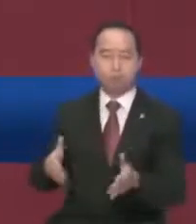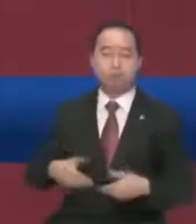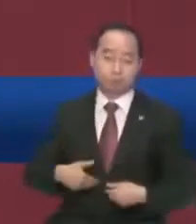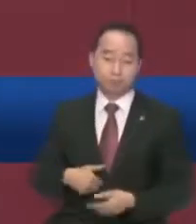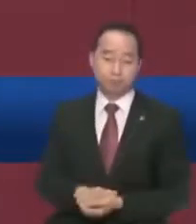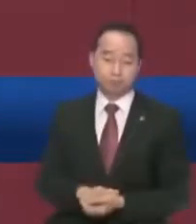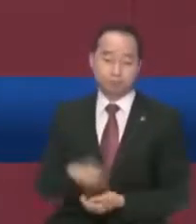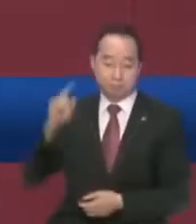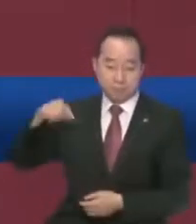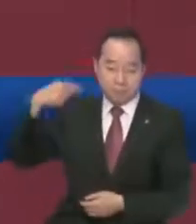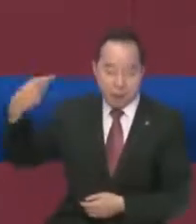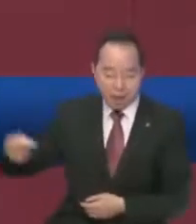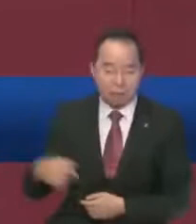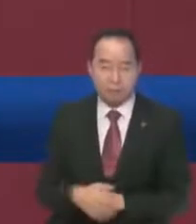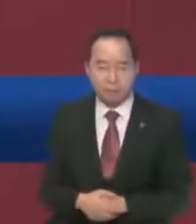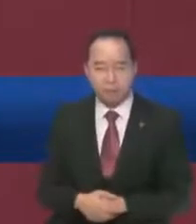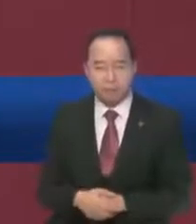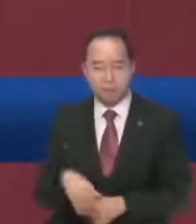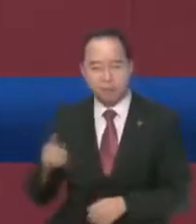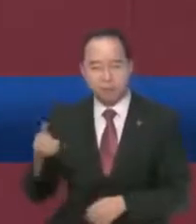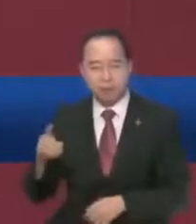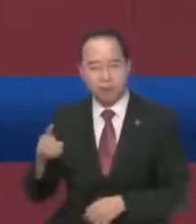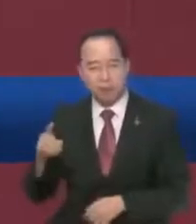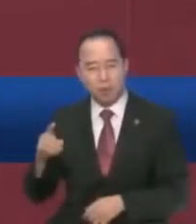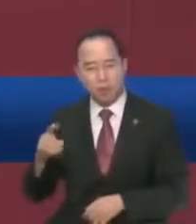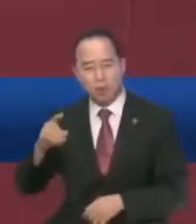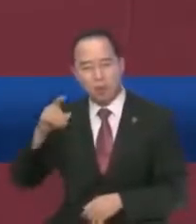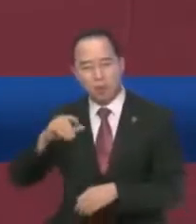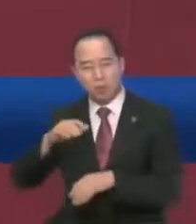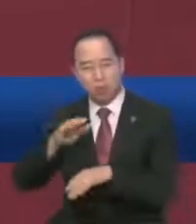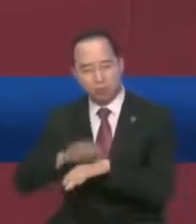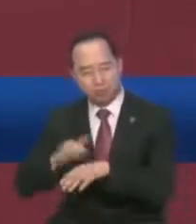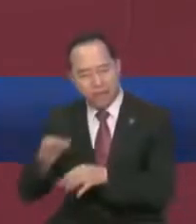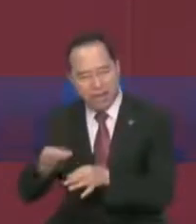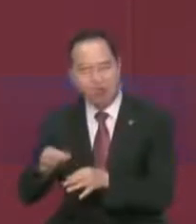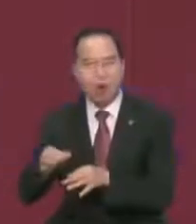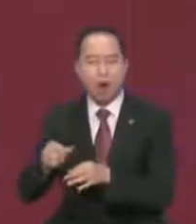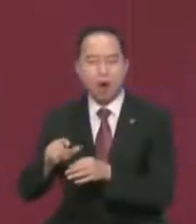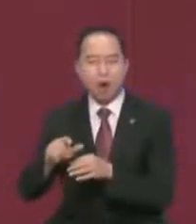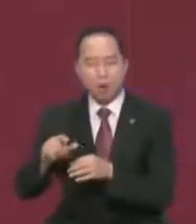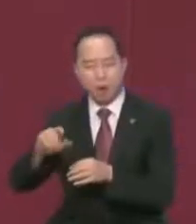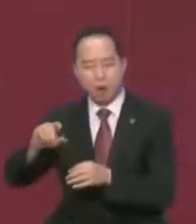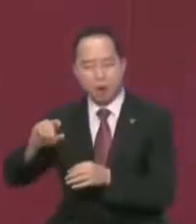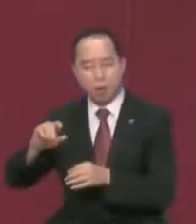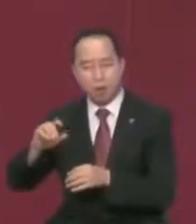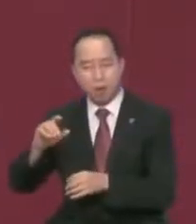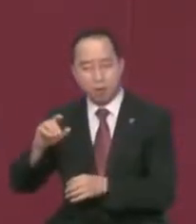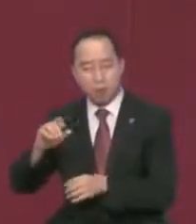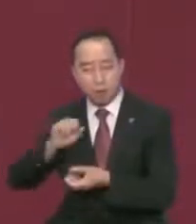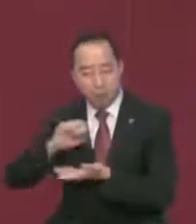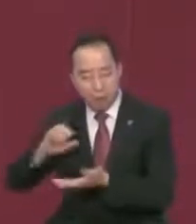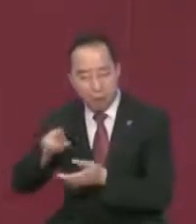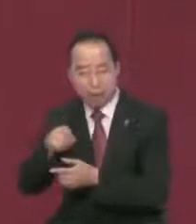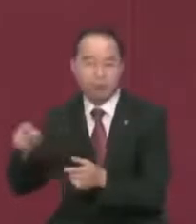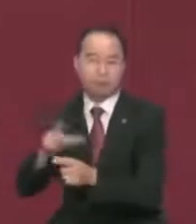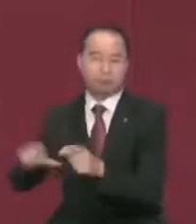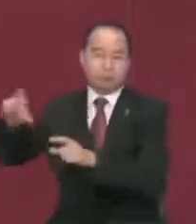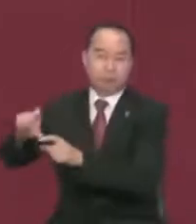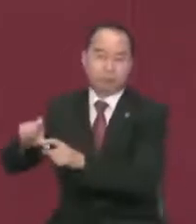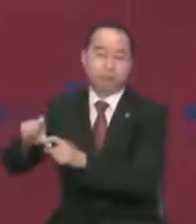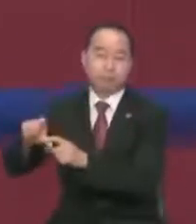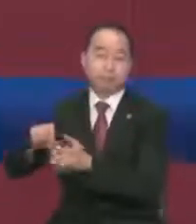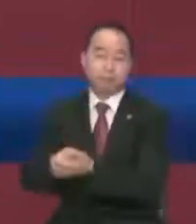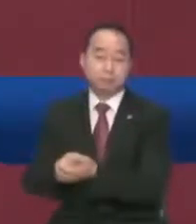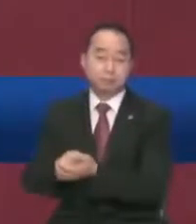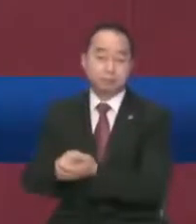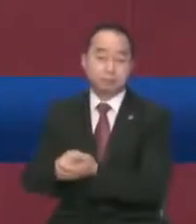이어 플랫폼 노동자와 프리랜서 등으로 확대하겠습니다. 또한 내년에 시작되는